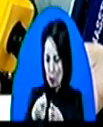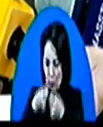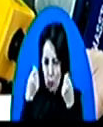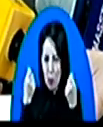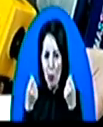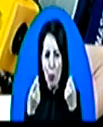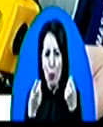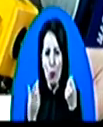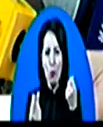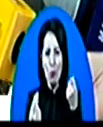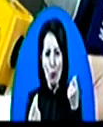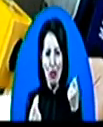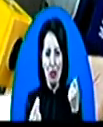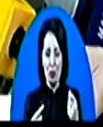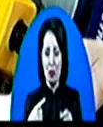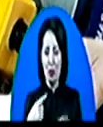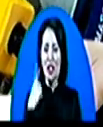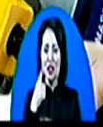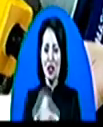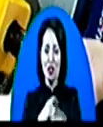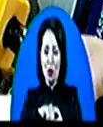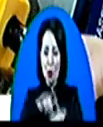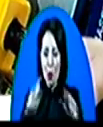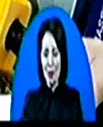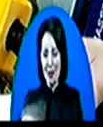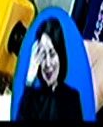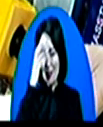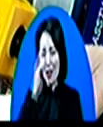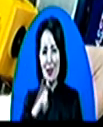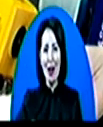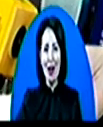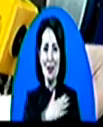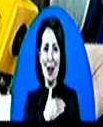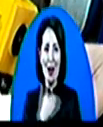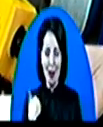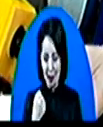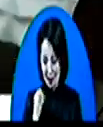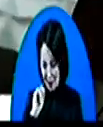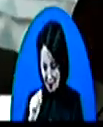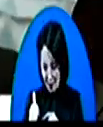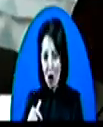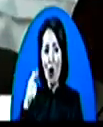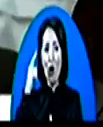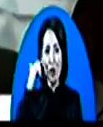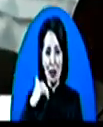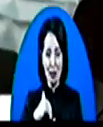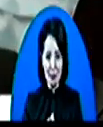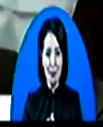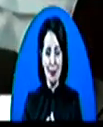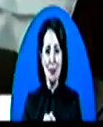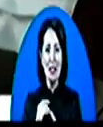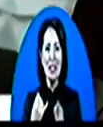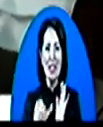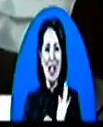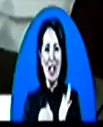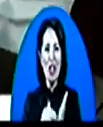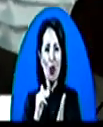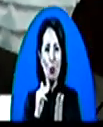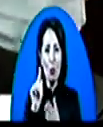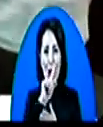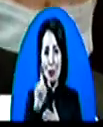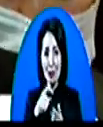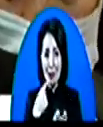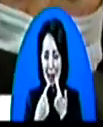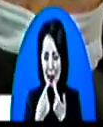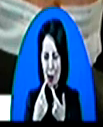нэг жилийн хугацаанд засгийн газрын хэрэглэх гадрын дараагаар ажиллах үедээ л дэндүү сайн ойлгож авлаа. 60 тэрбумын асуудал гээд бөө юм болж одоо ингээд шүүхээр шийдэгдэж